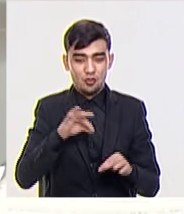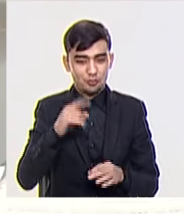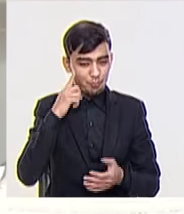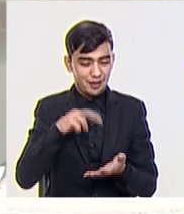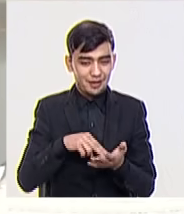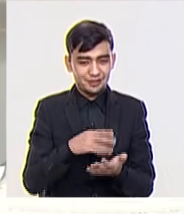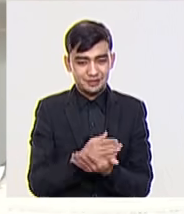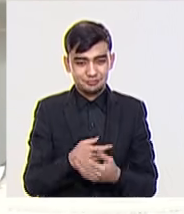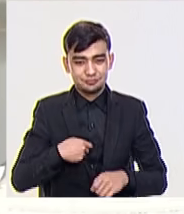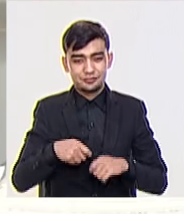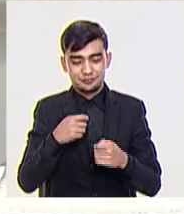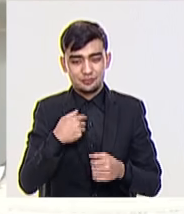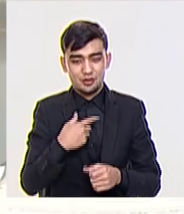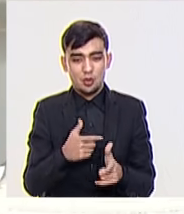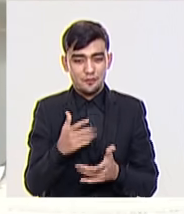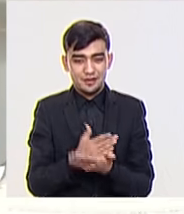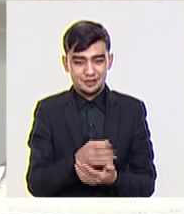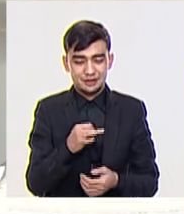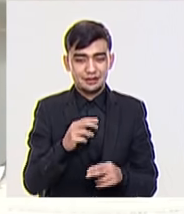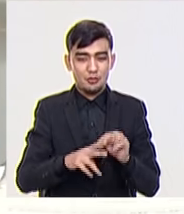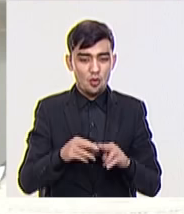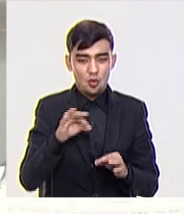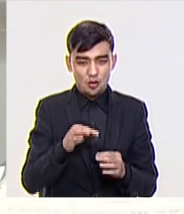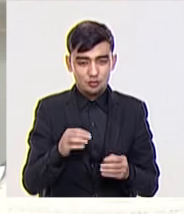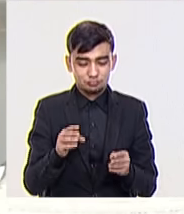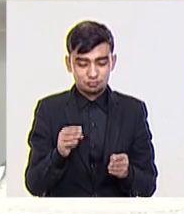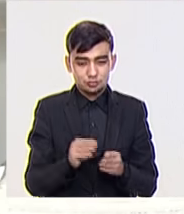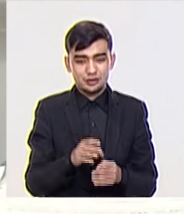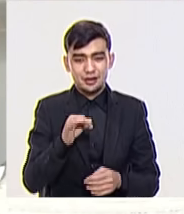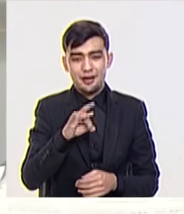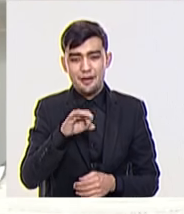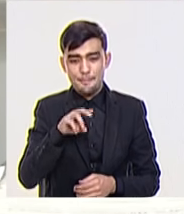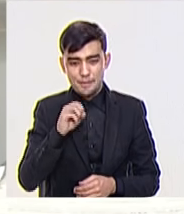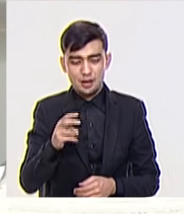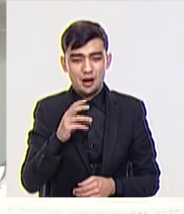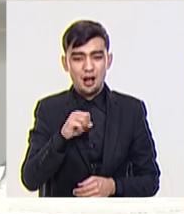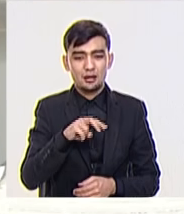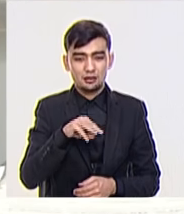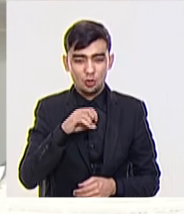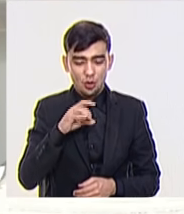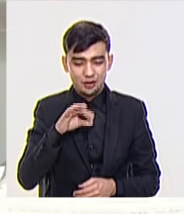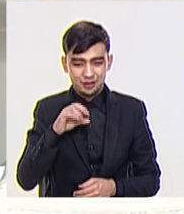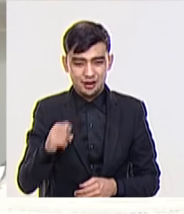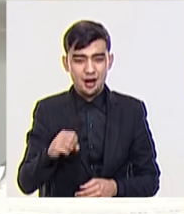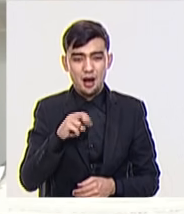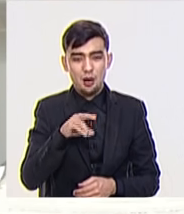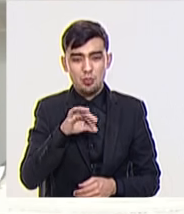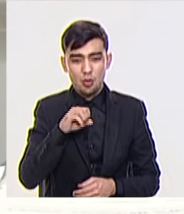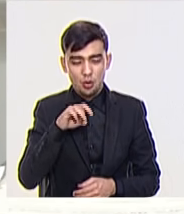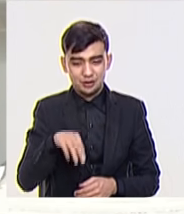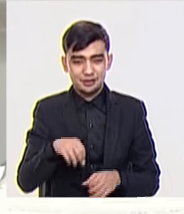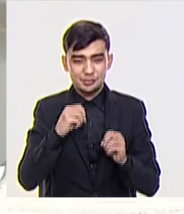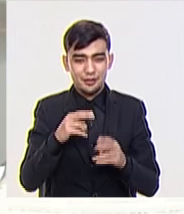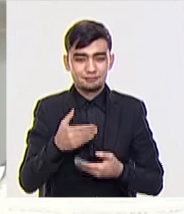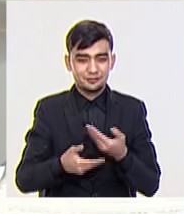жоспар бойынша өткізуге дайындап жатырмыз. Жол құрылысымен қатар тағы Райымбек Алтынорда апорт саудилерінің алдына жаяу жүргіншілер